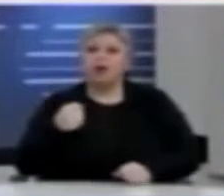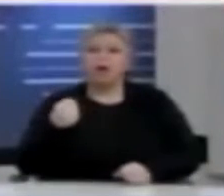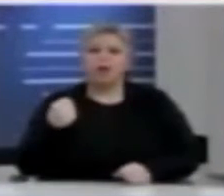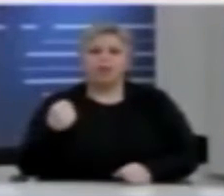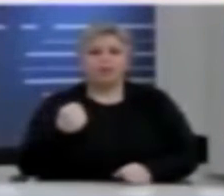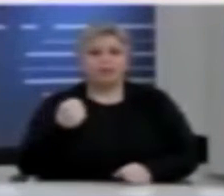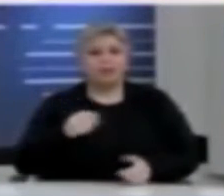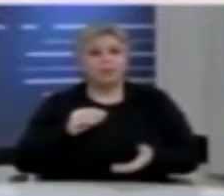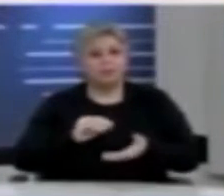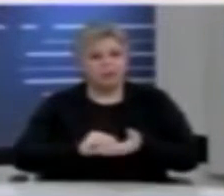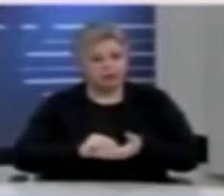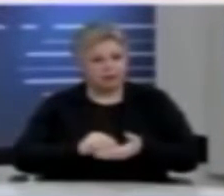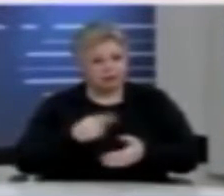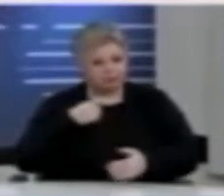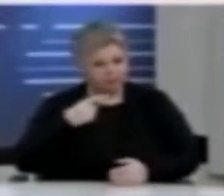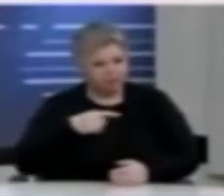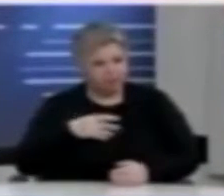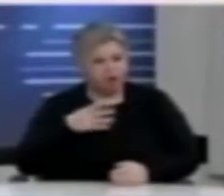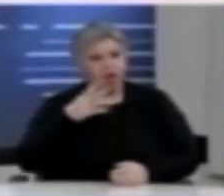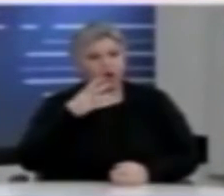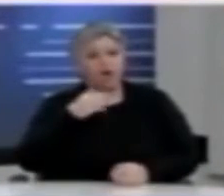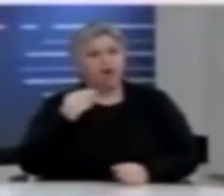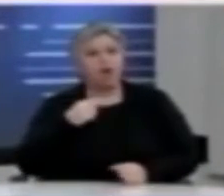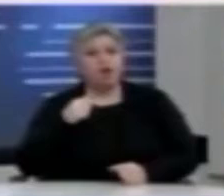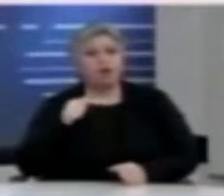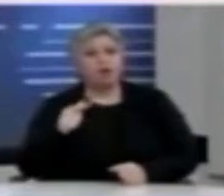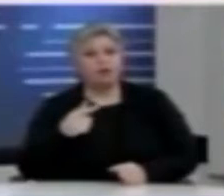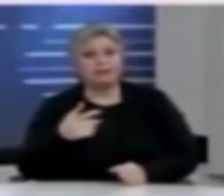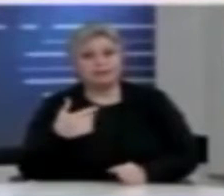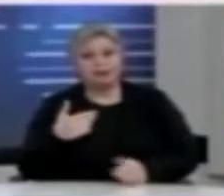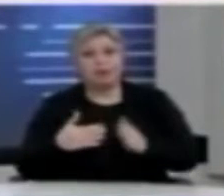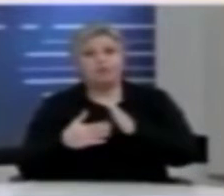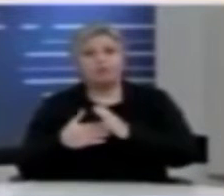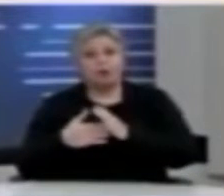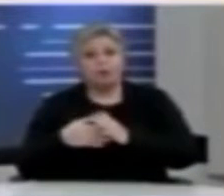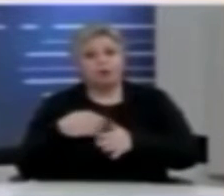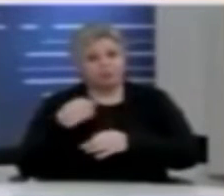το επαναλαμβάνω γιατί ο κύριος Πρόεδρος επέλεξε να μιλήσει σε μια πολύ κρίσιμη στιγμή.